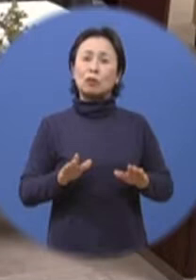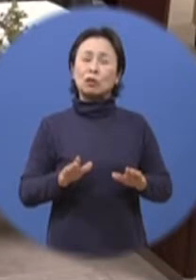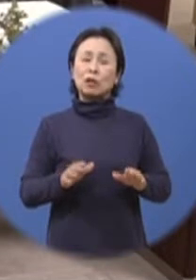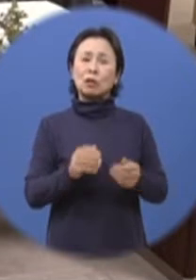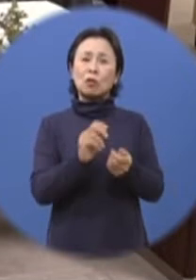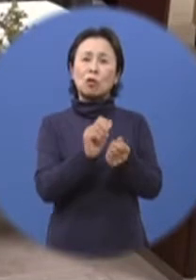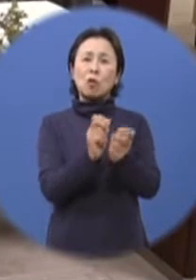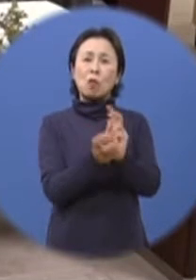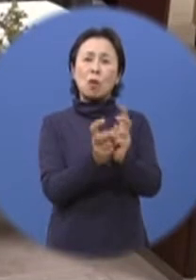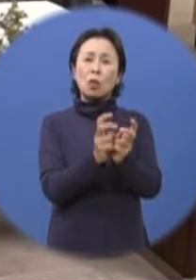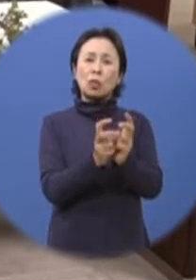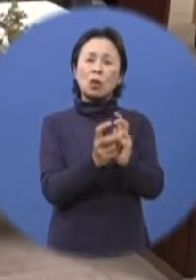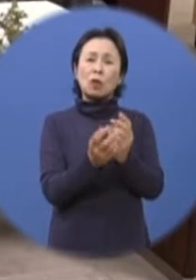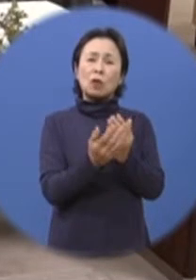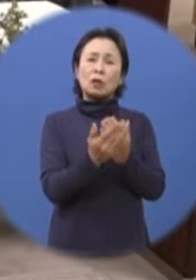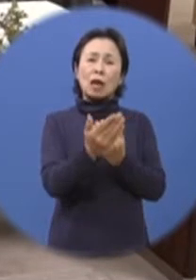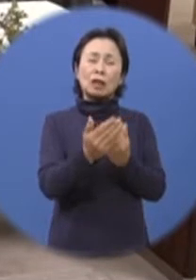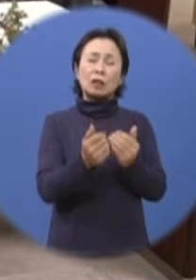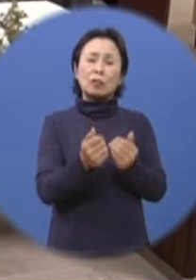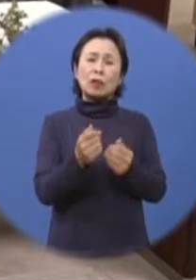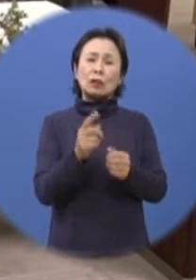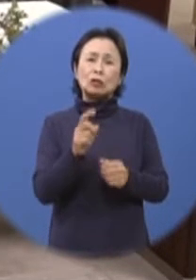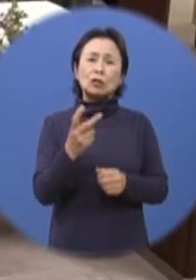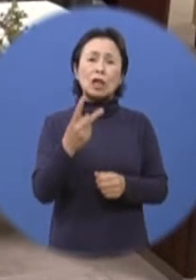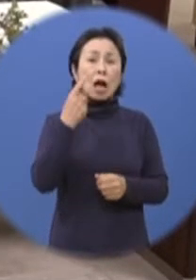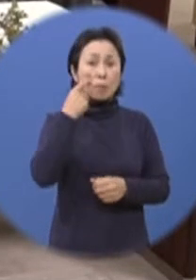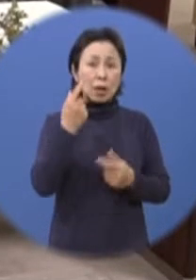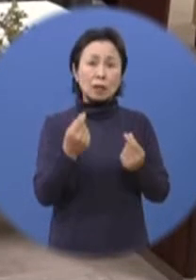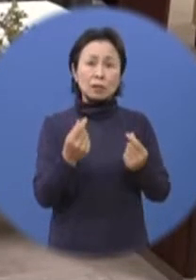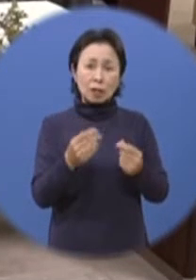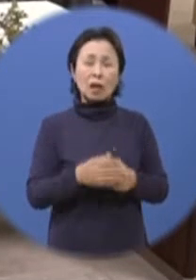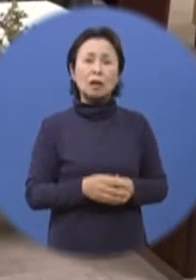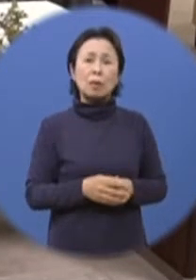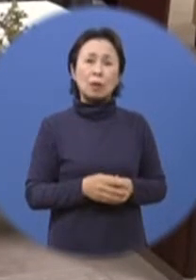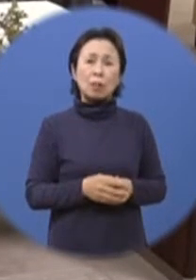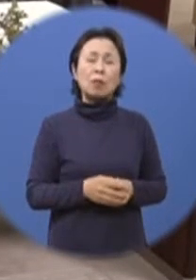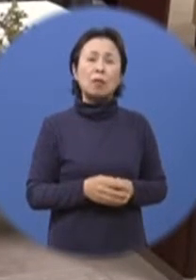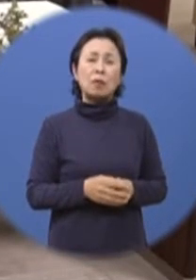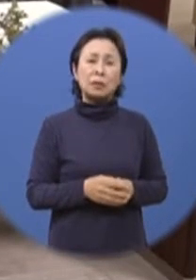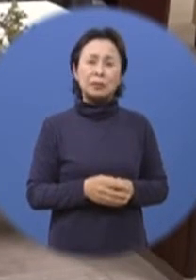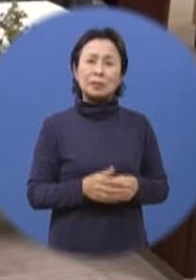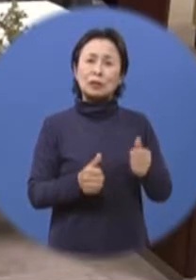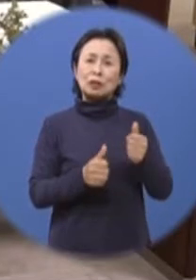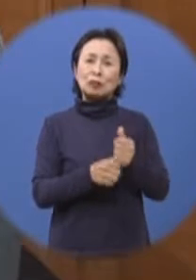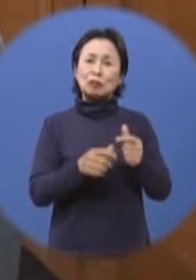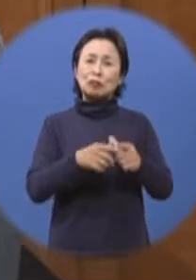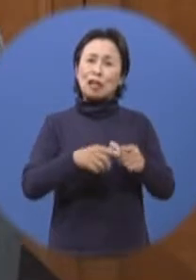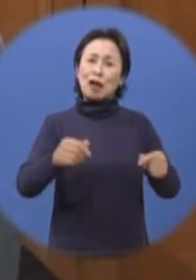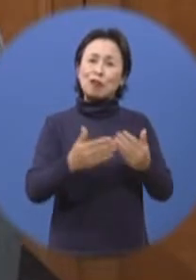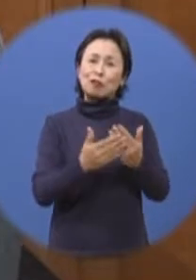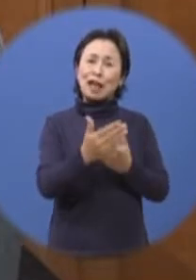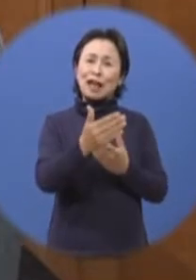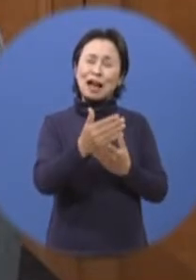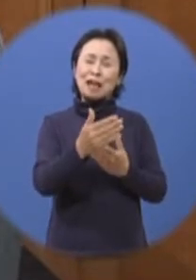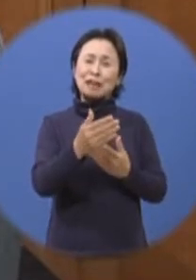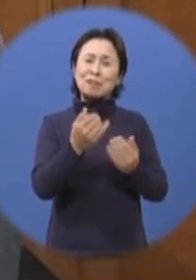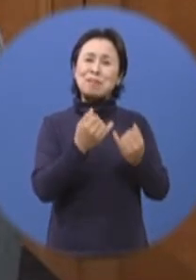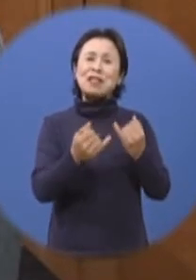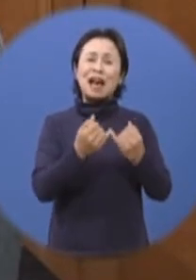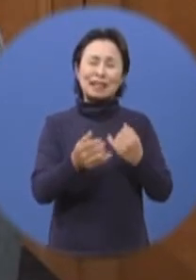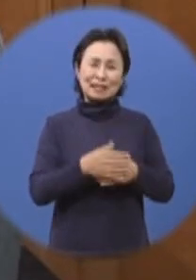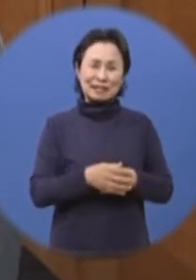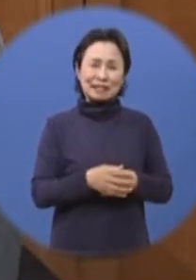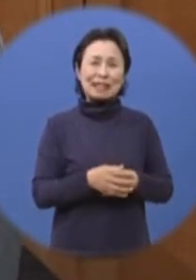これかなり全然全国大会ぐらい私はねロボット残してにしようと言ってるんです